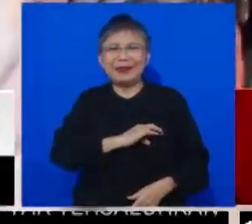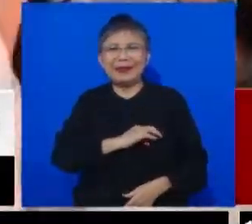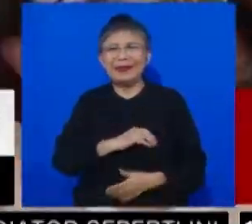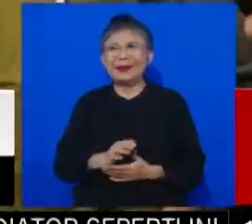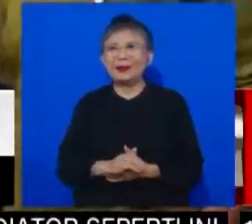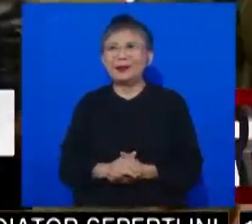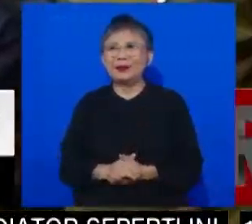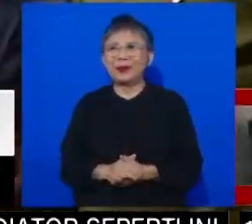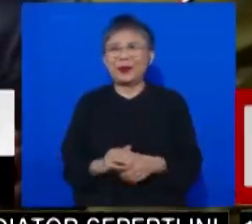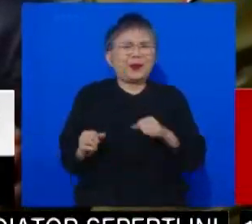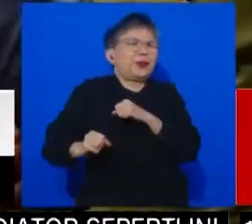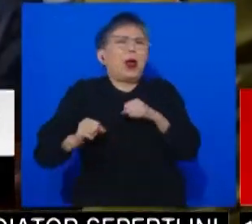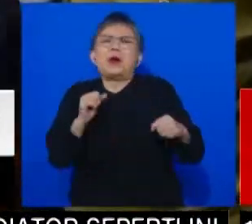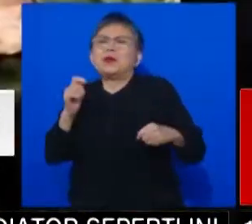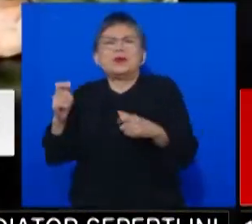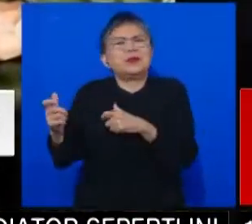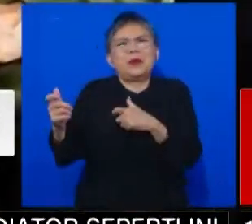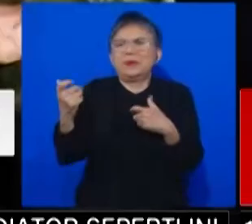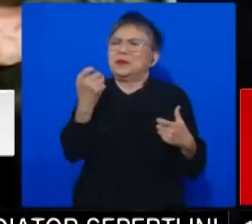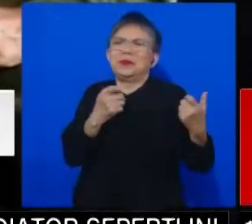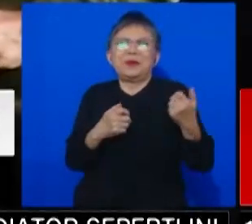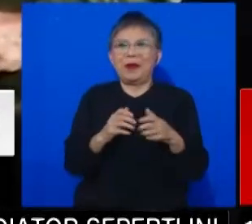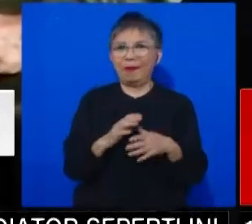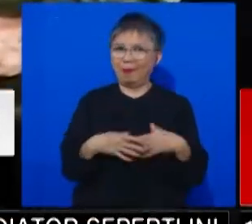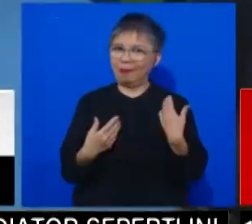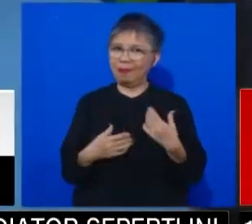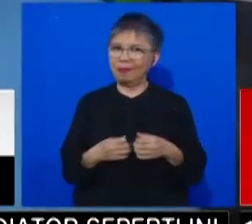Ini sempit-sempitan didorong-dorong.